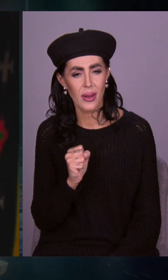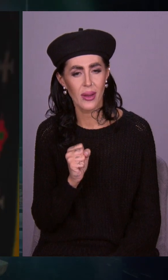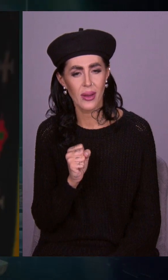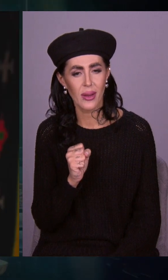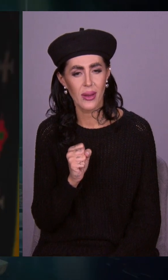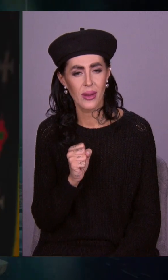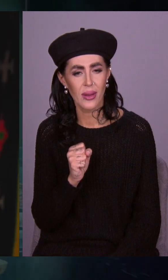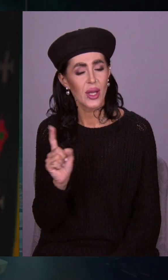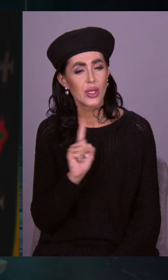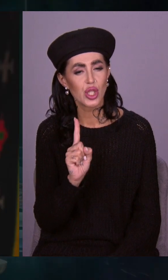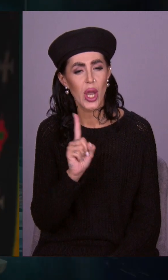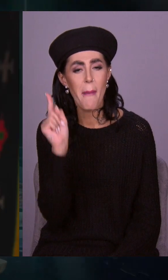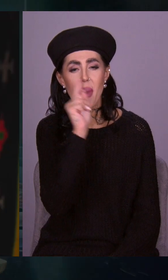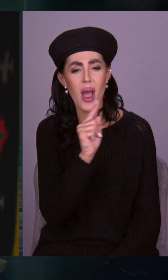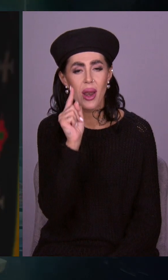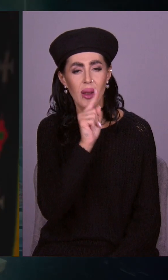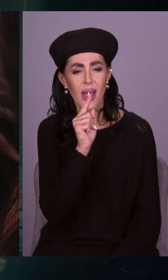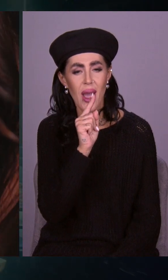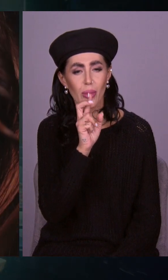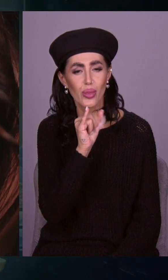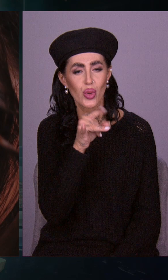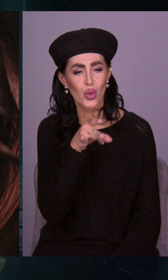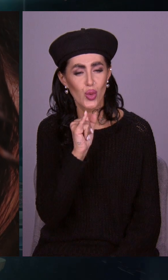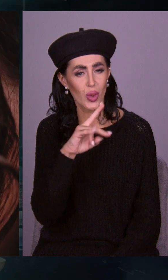Чи маленька бурулька?